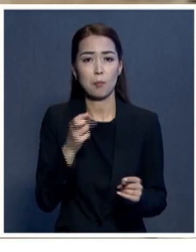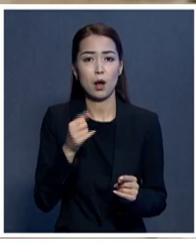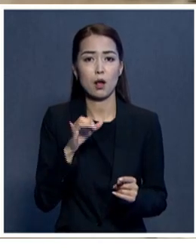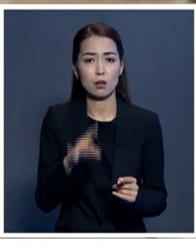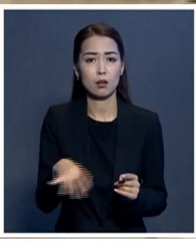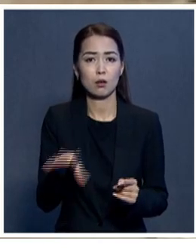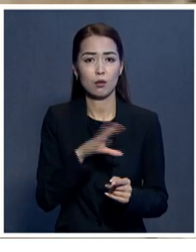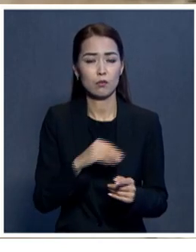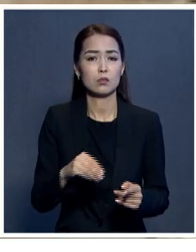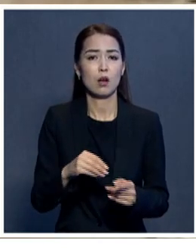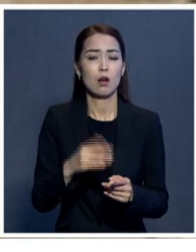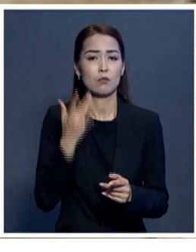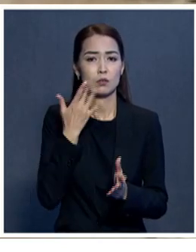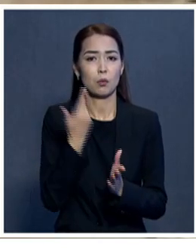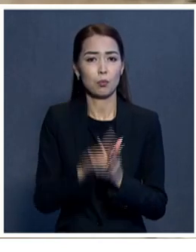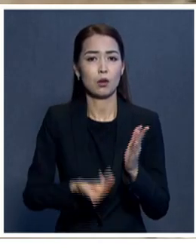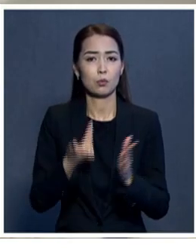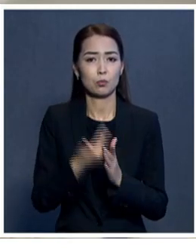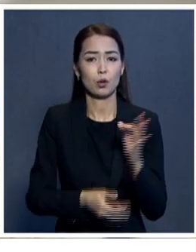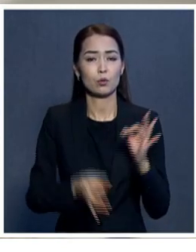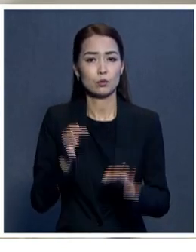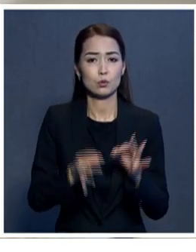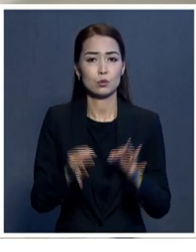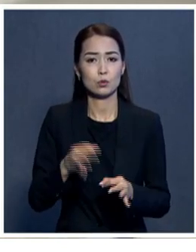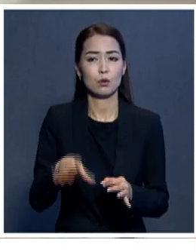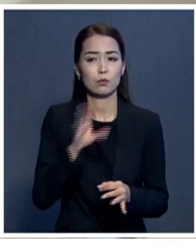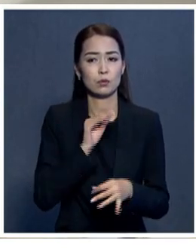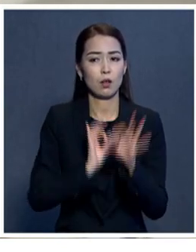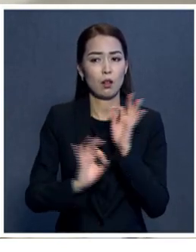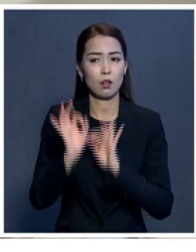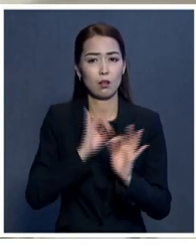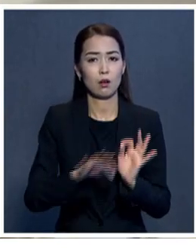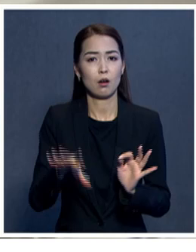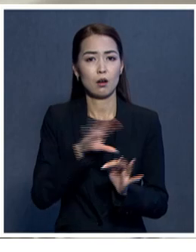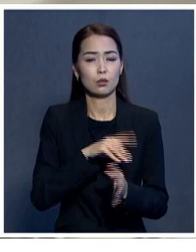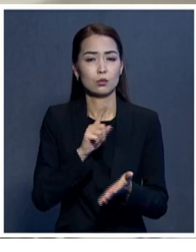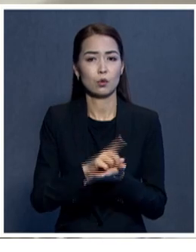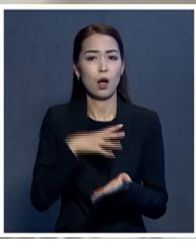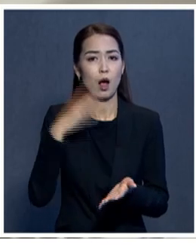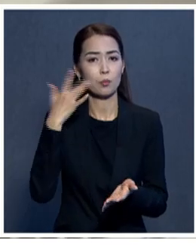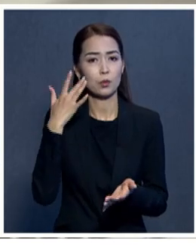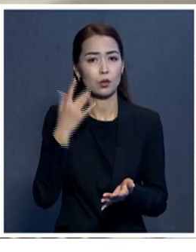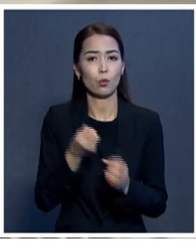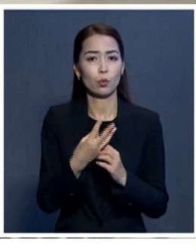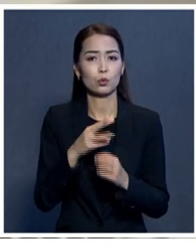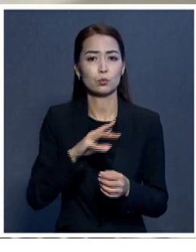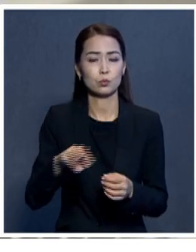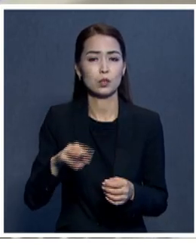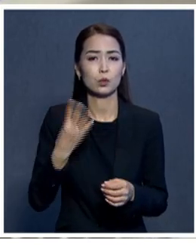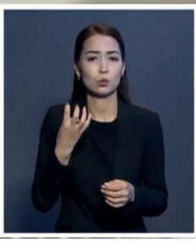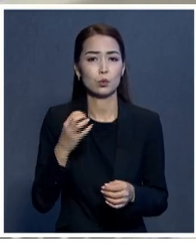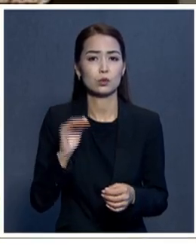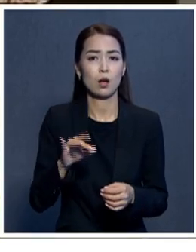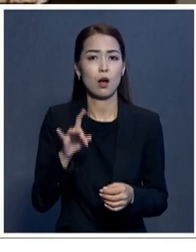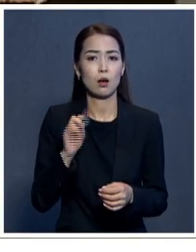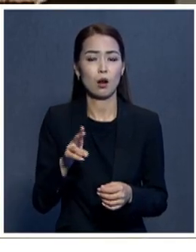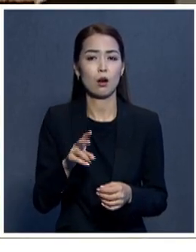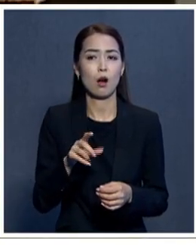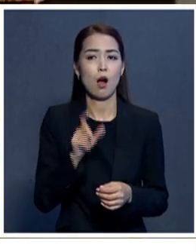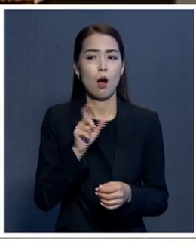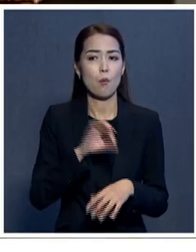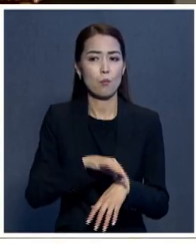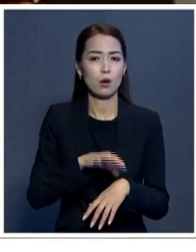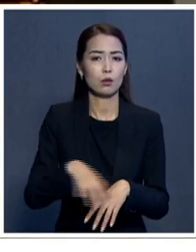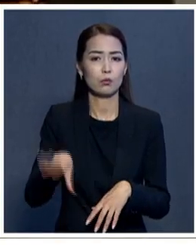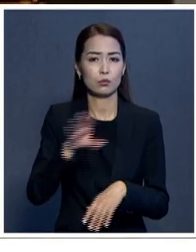отыр. Фармацевтикалық алыпқа қарсы Америкада тағы 13400-ден астам адам рак ауруы қаупі үшін шағым